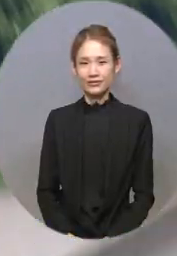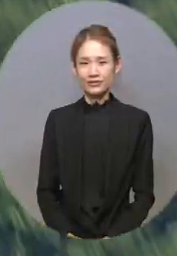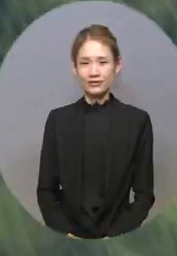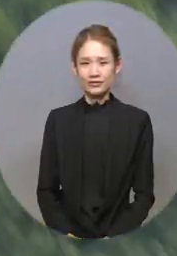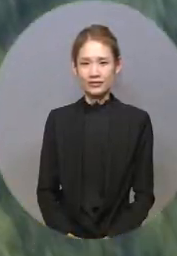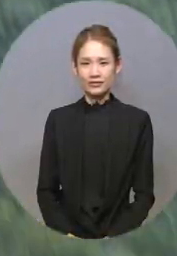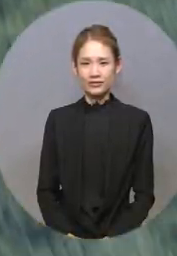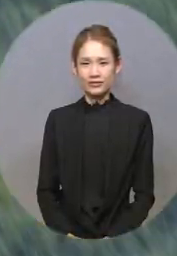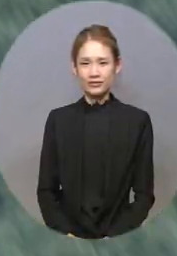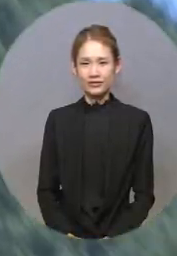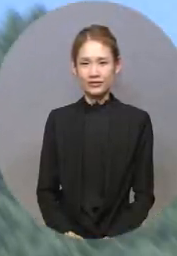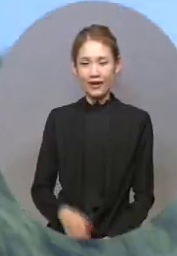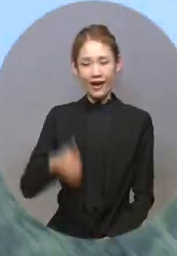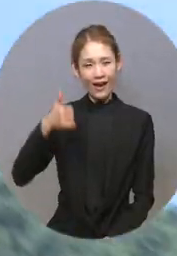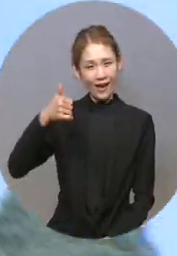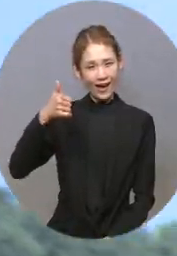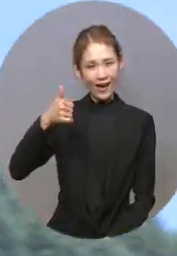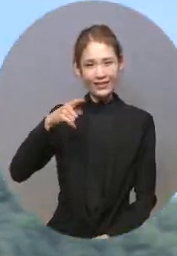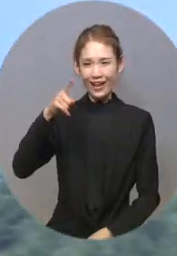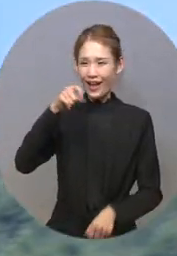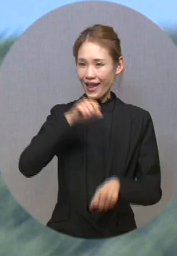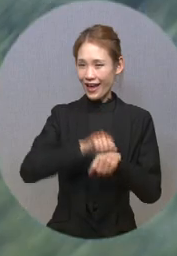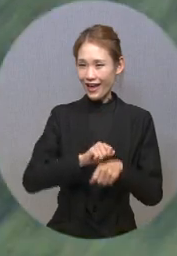와. 잘 치지?